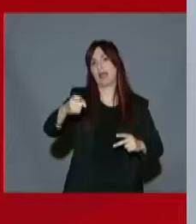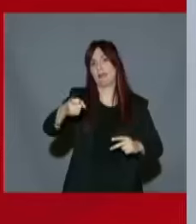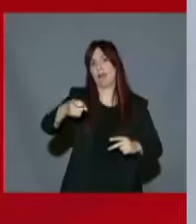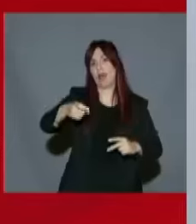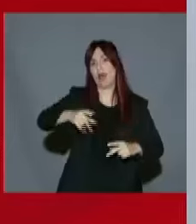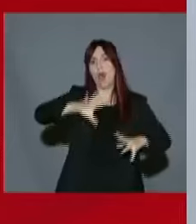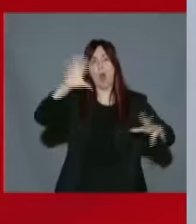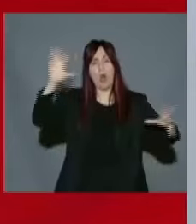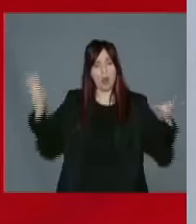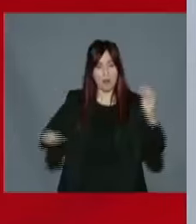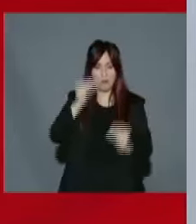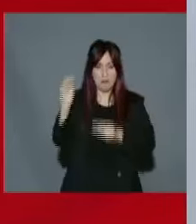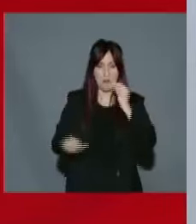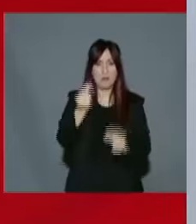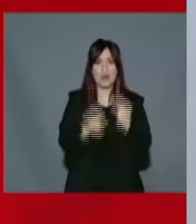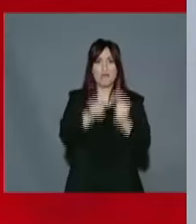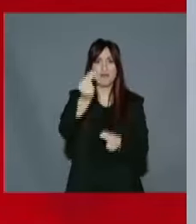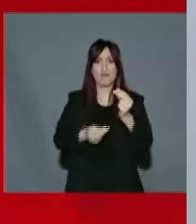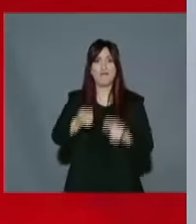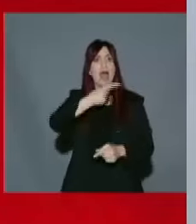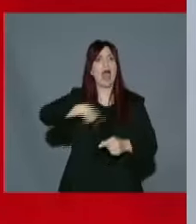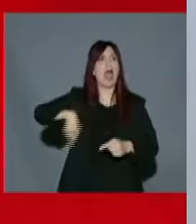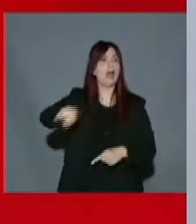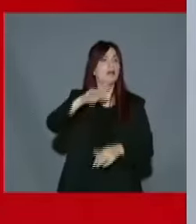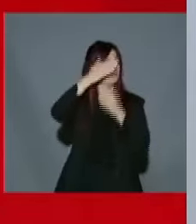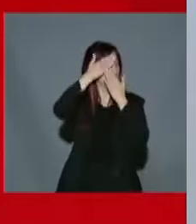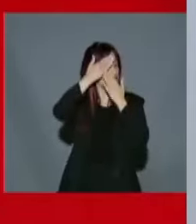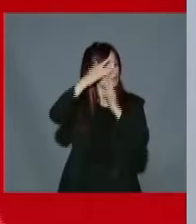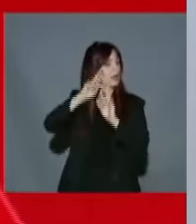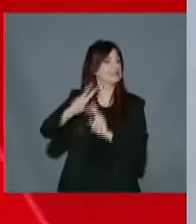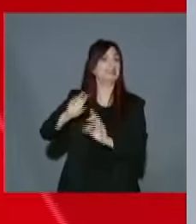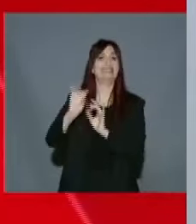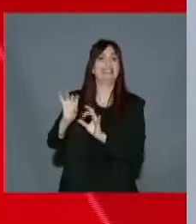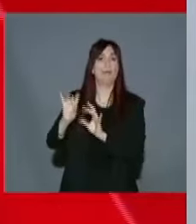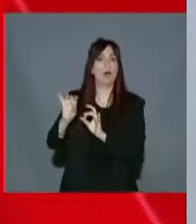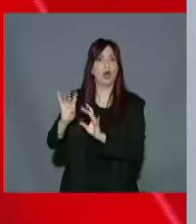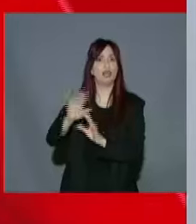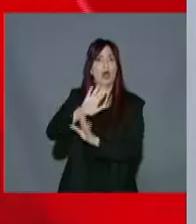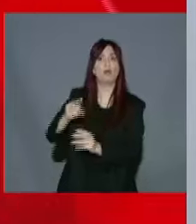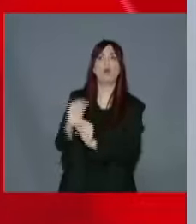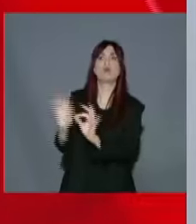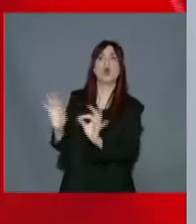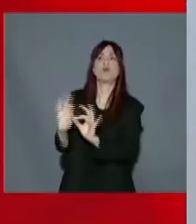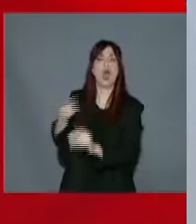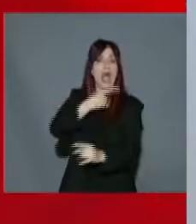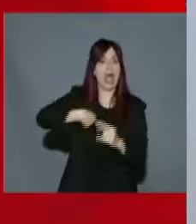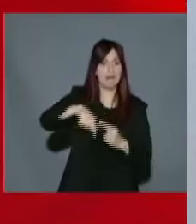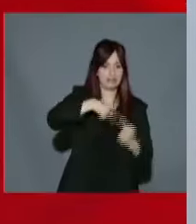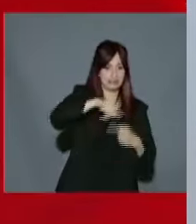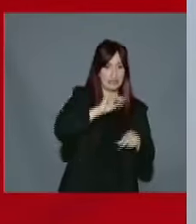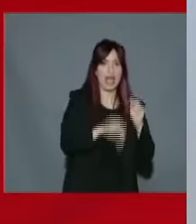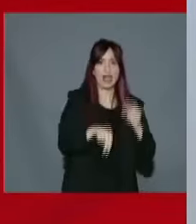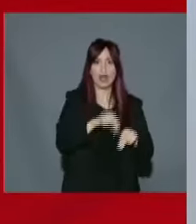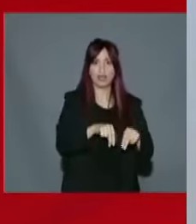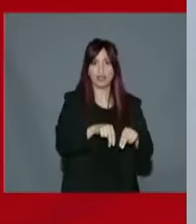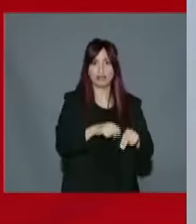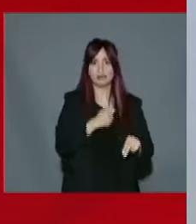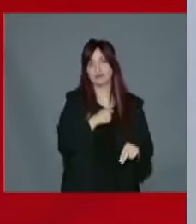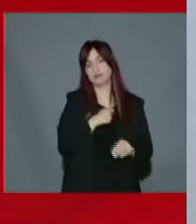εαυτό τους πώς, σε περίπτωση που ιτηθούν, σε περίπτωση δηλαδή